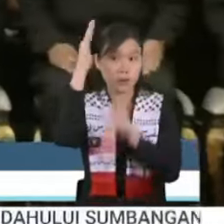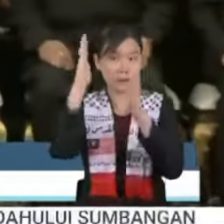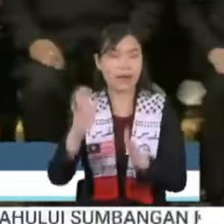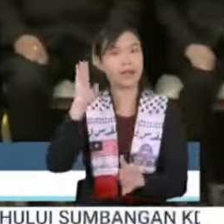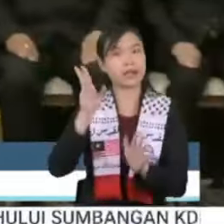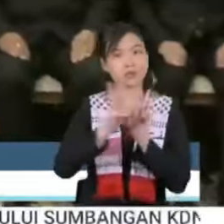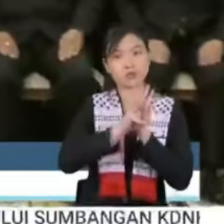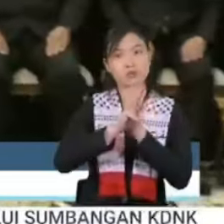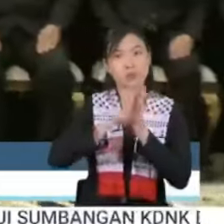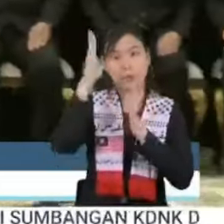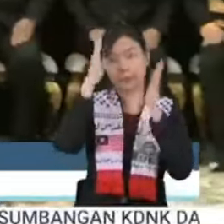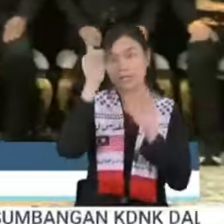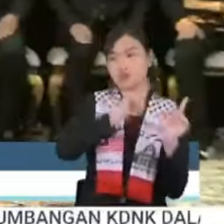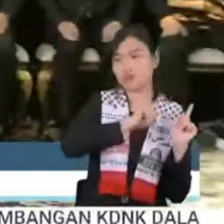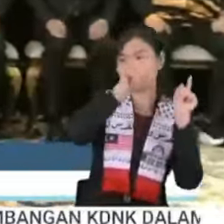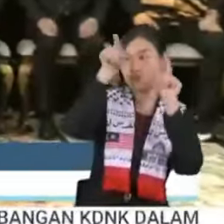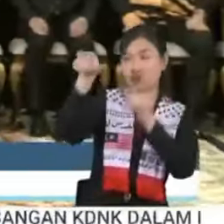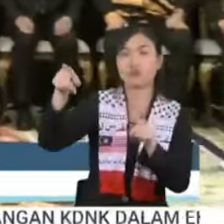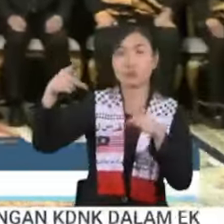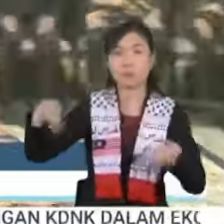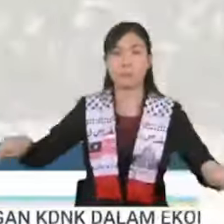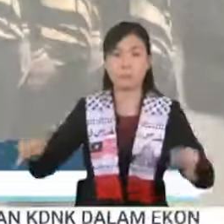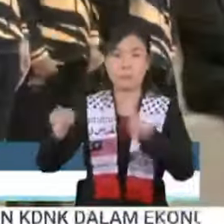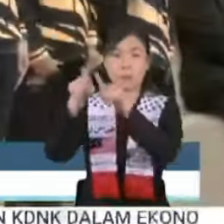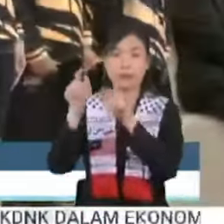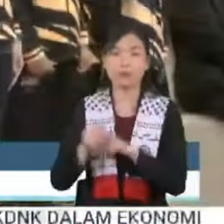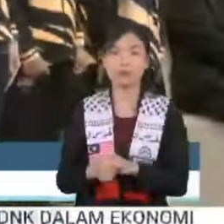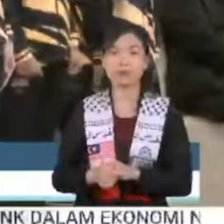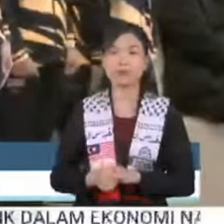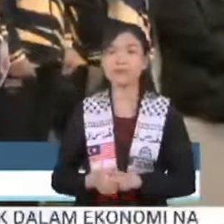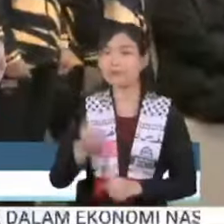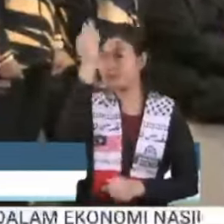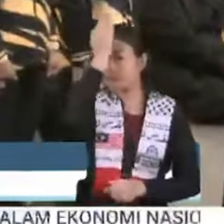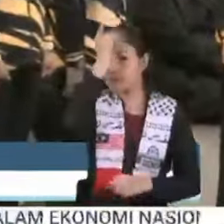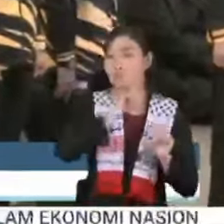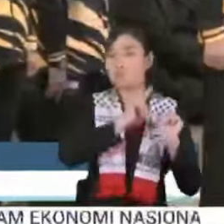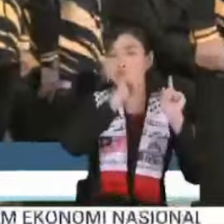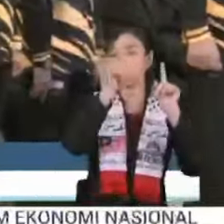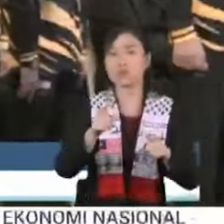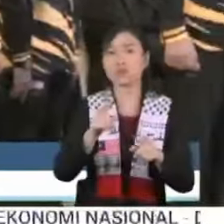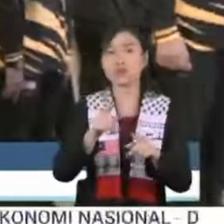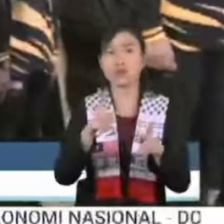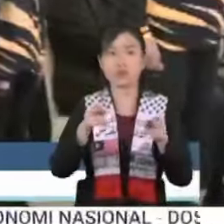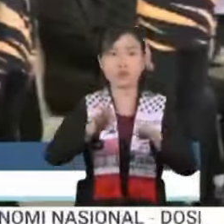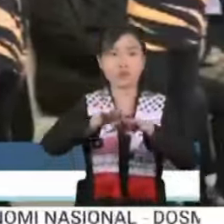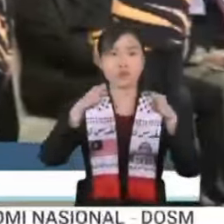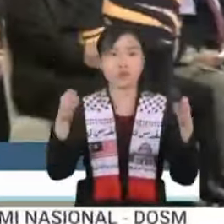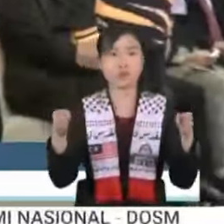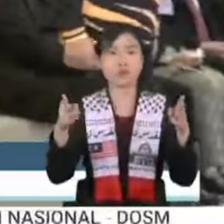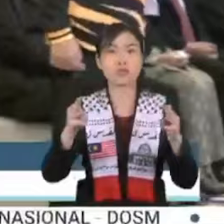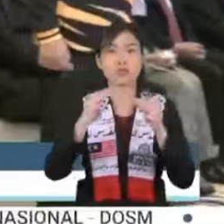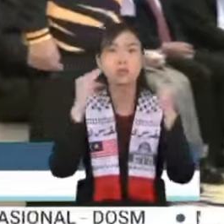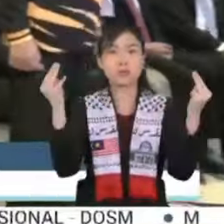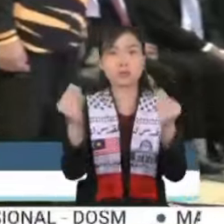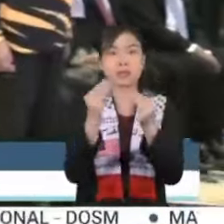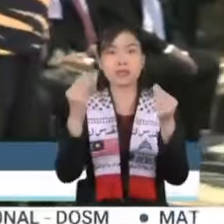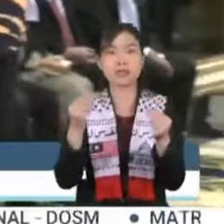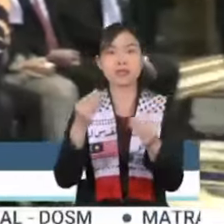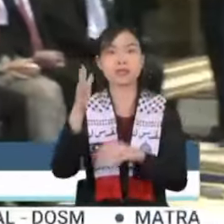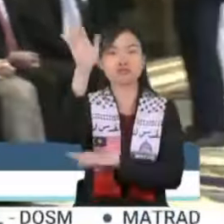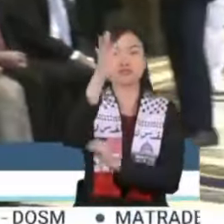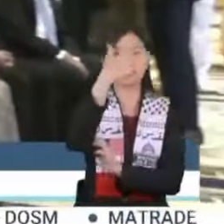mewakili negara ke temasya itu. Terdahulu, baginda berkenan berangkat menyempurnakan majlis penyerahan jalur gemilang kontinjen Malaysia